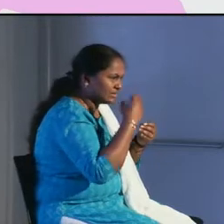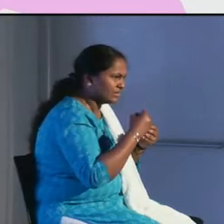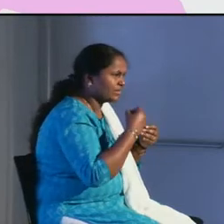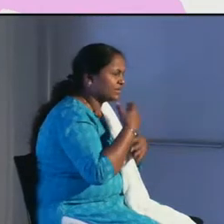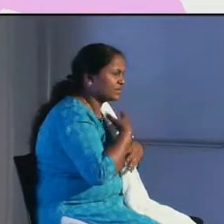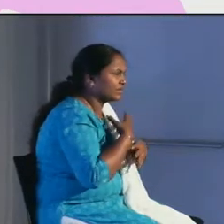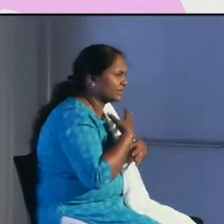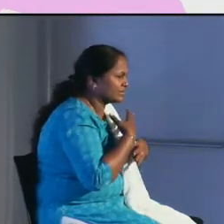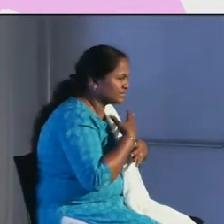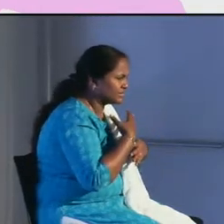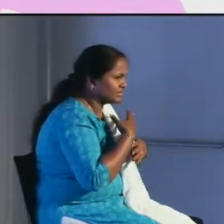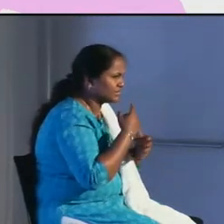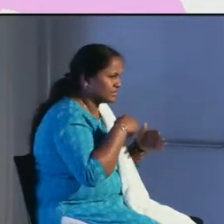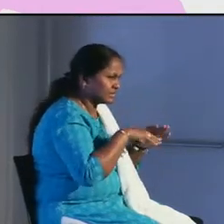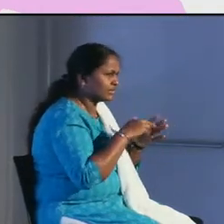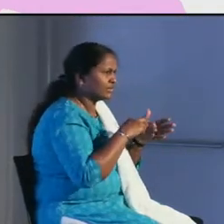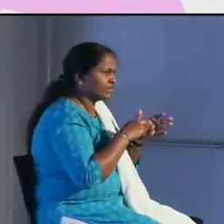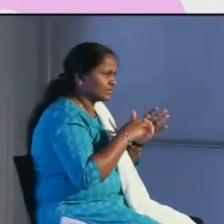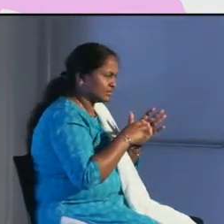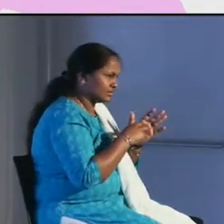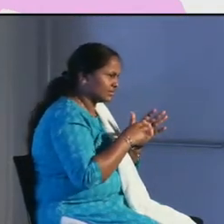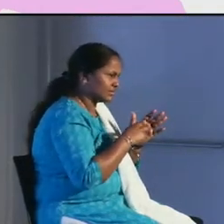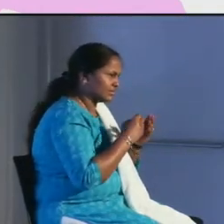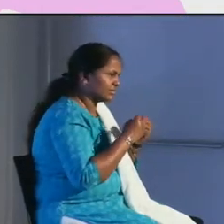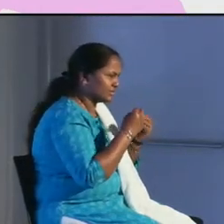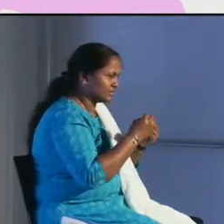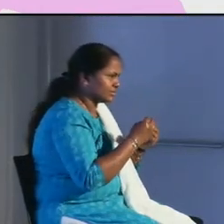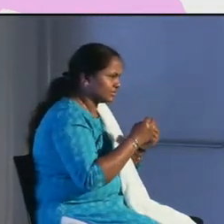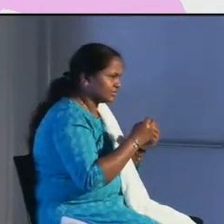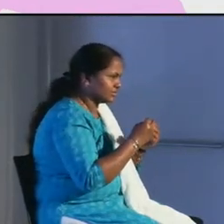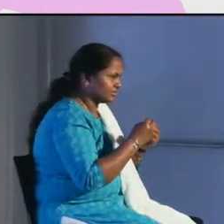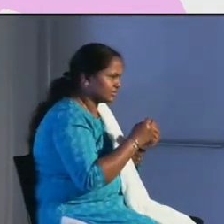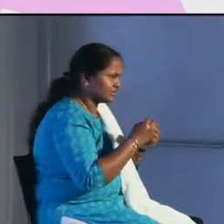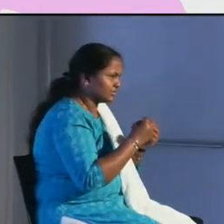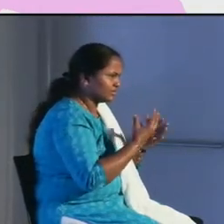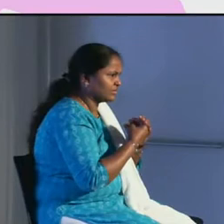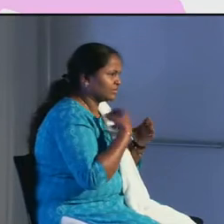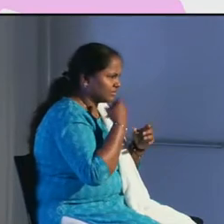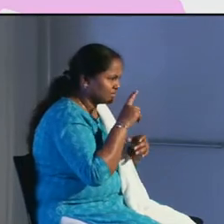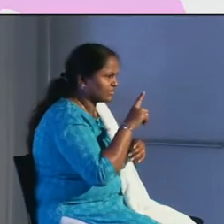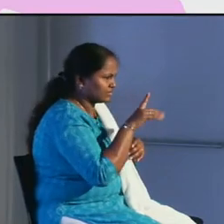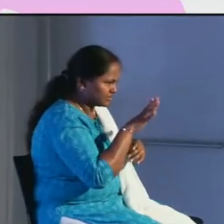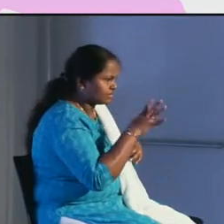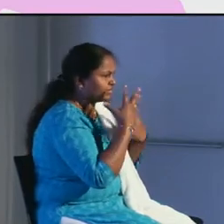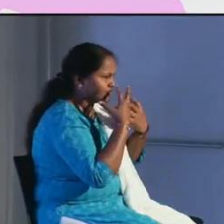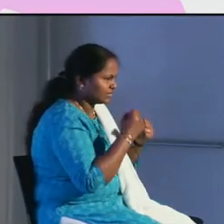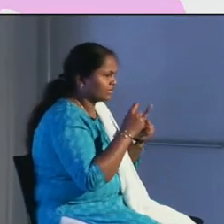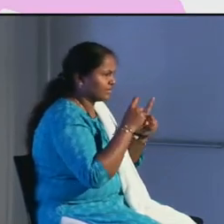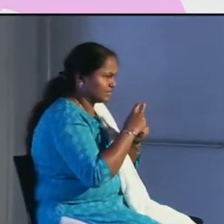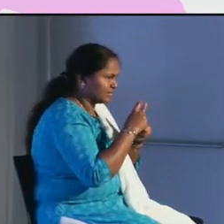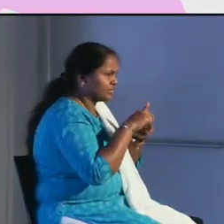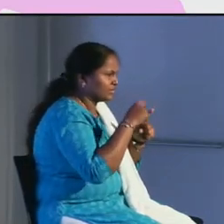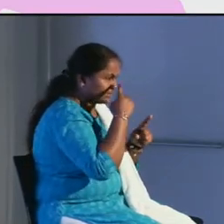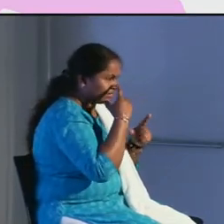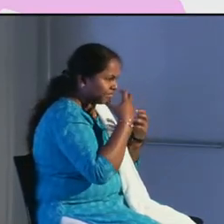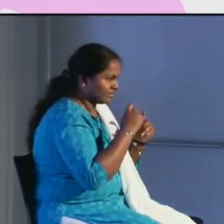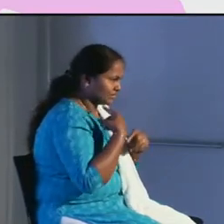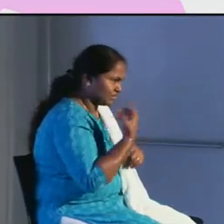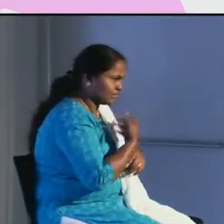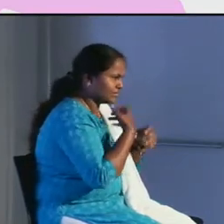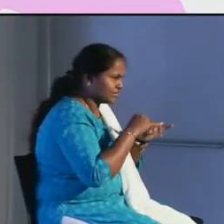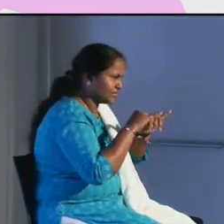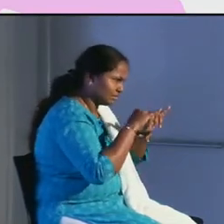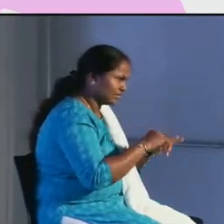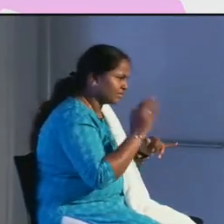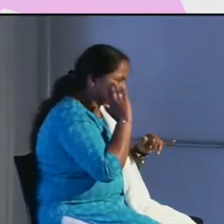महिलाएँ मीट टू स्लीप को अपना बना रही हैं, यानी 15 दिसंबर को हम सारी लड़के इकट्ठा हो रहे हैं और एक ऐसे